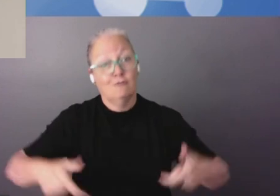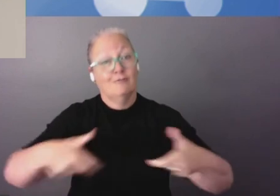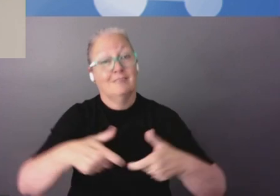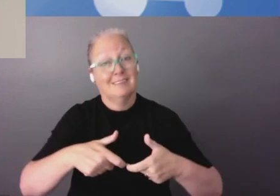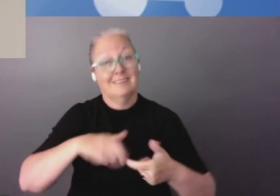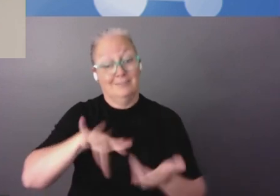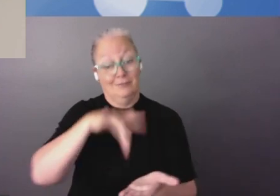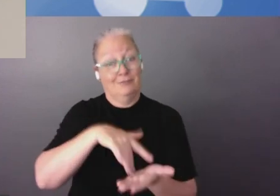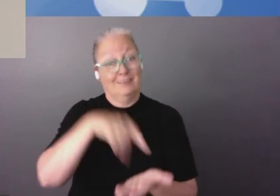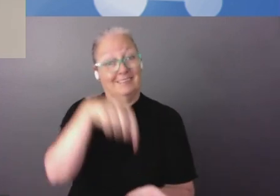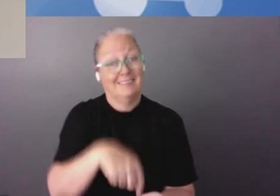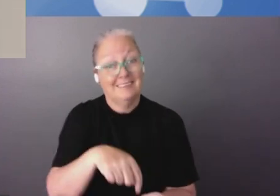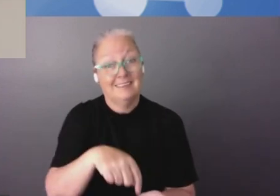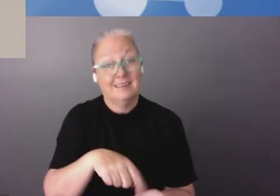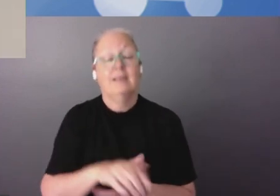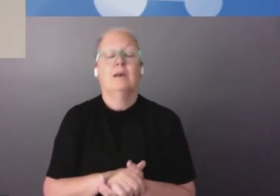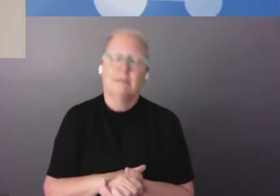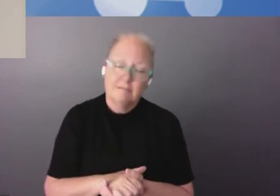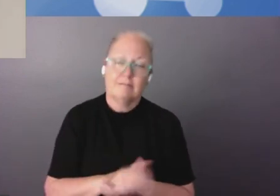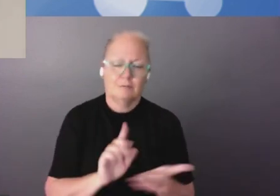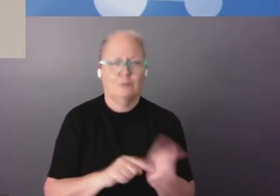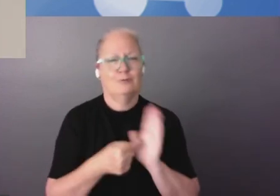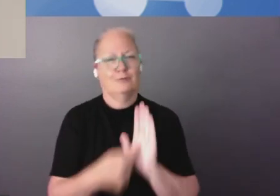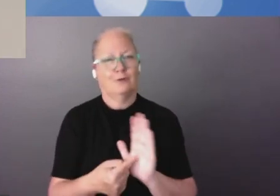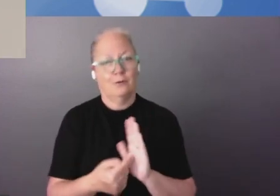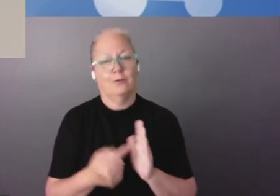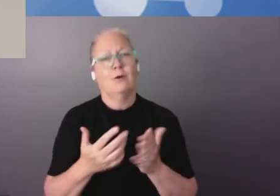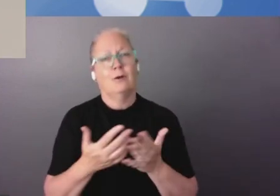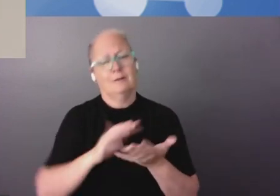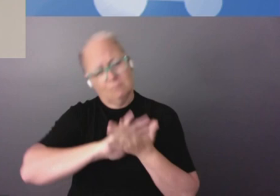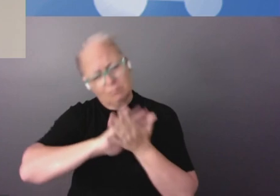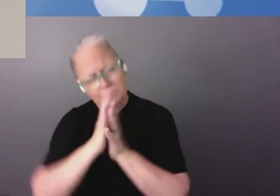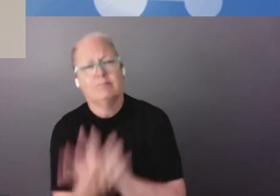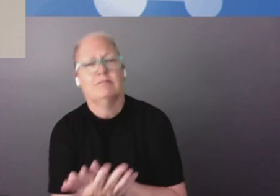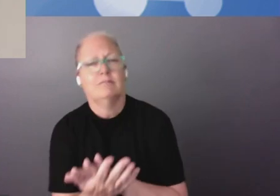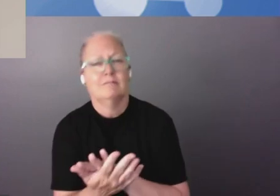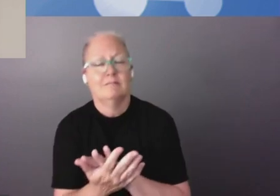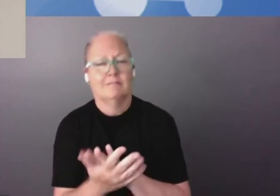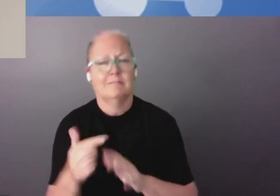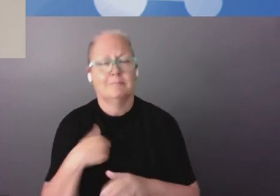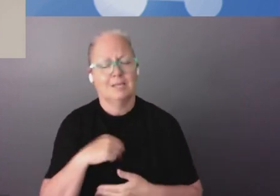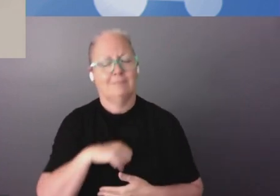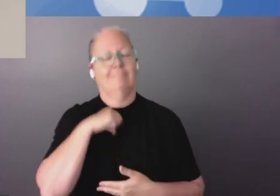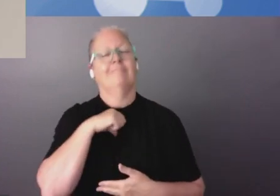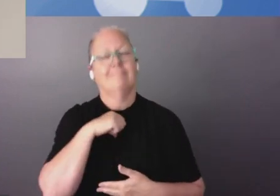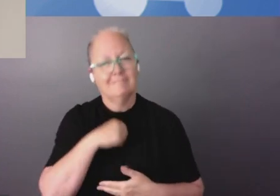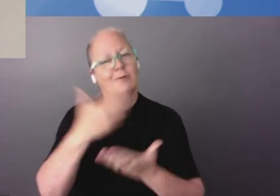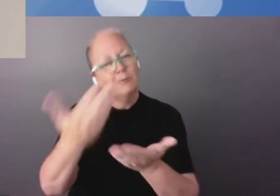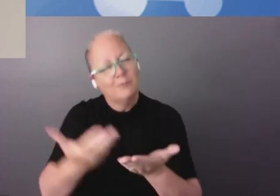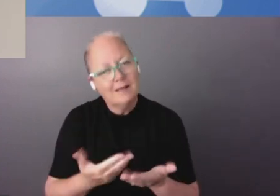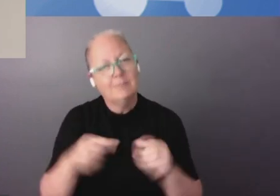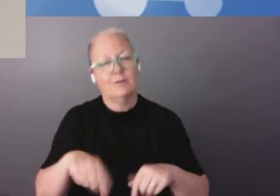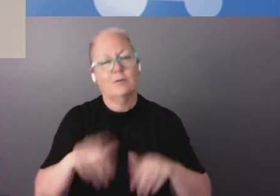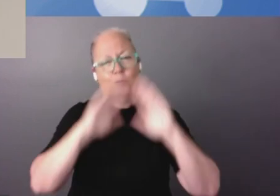przemiany. Mam wielki zaszczyt przywitać Państwa na Światowym Forum Zarządzania